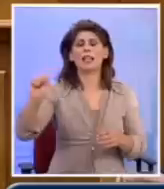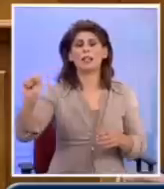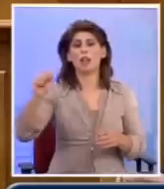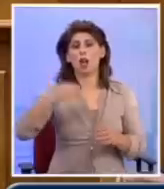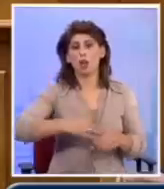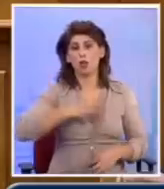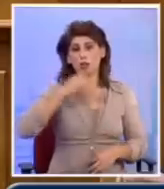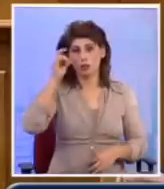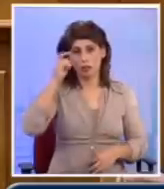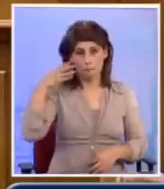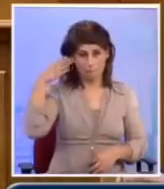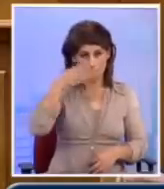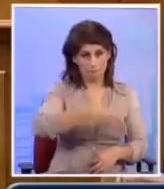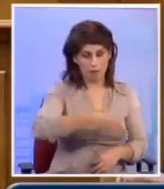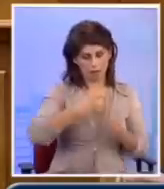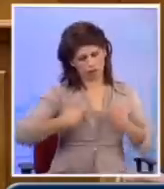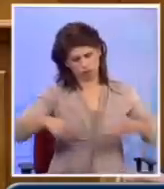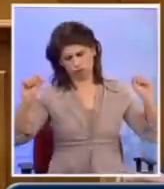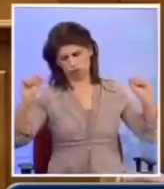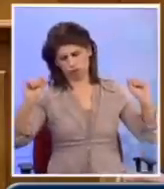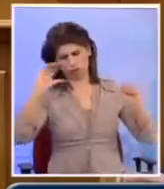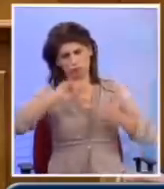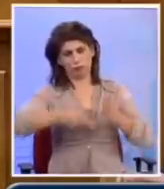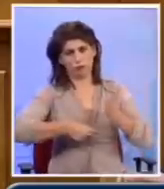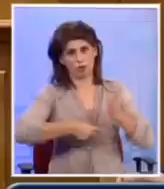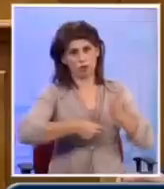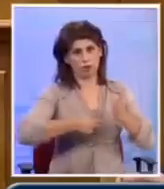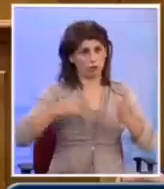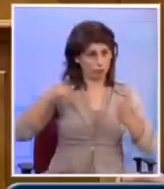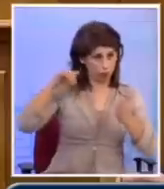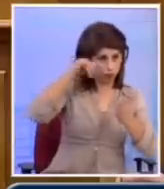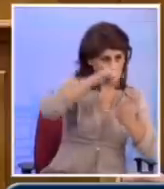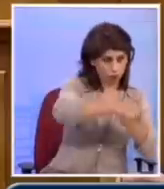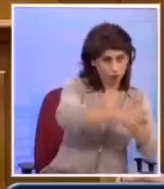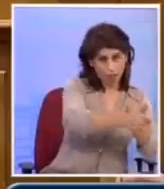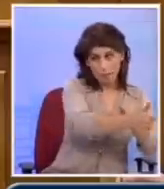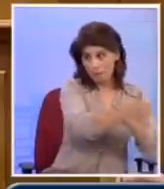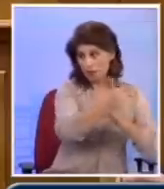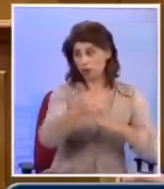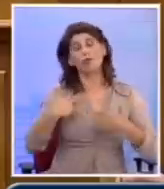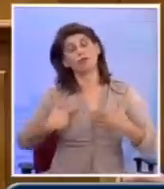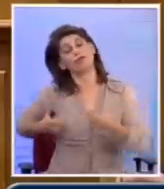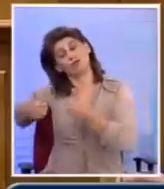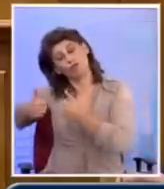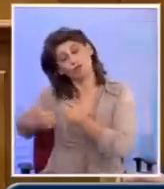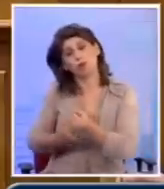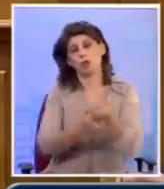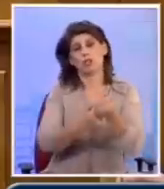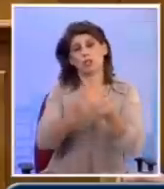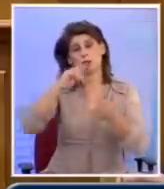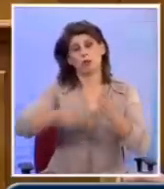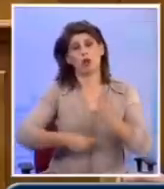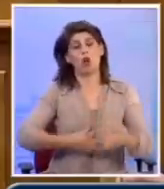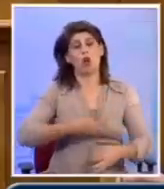ταξίδεψε αντιμνημονιακός και από τις οποίες γύρισε ένθερμος υποστηρικτής του μνημονίου. Και ο κύριος